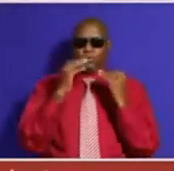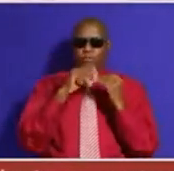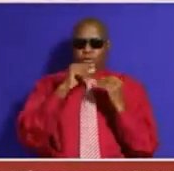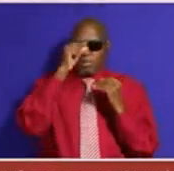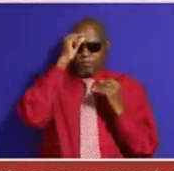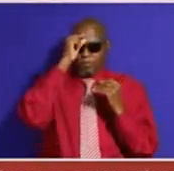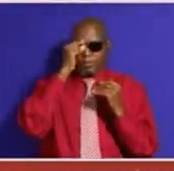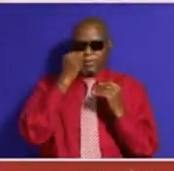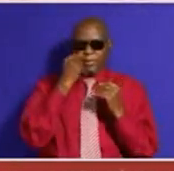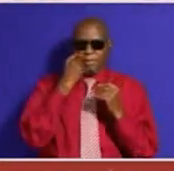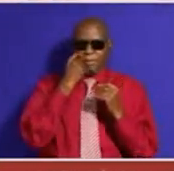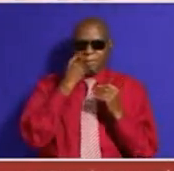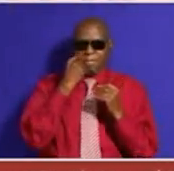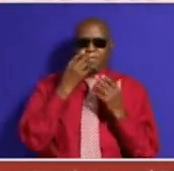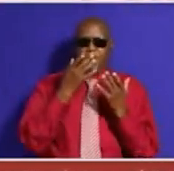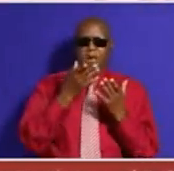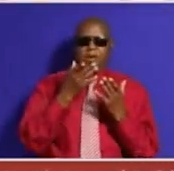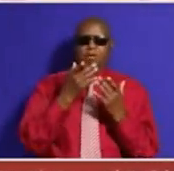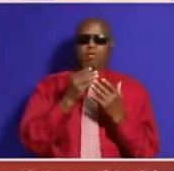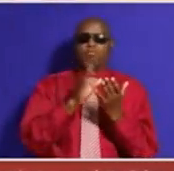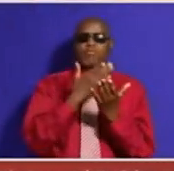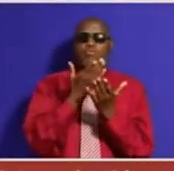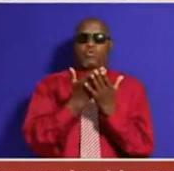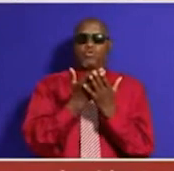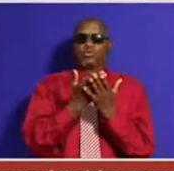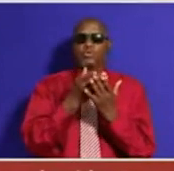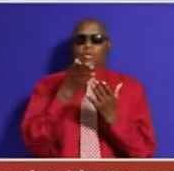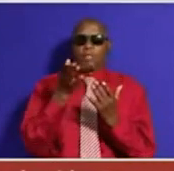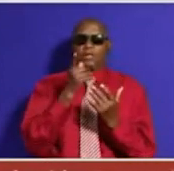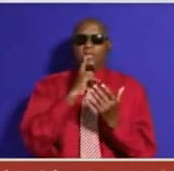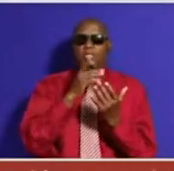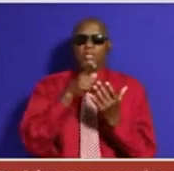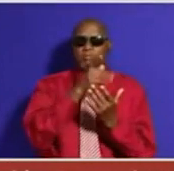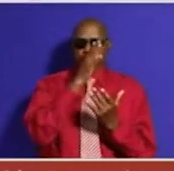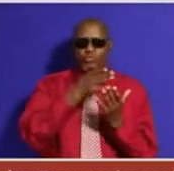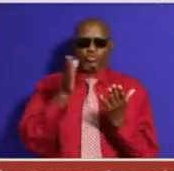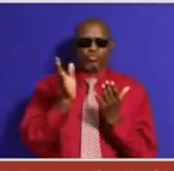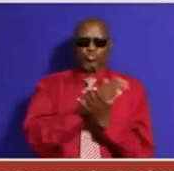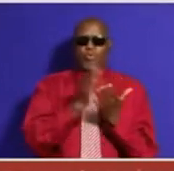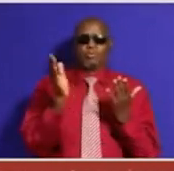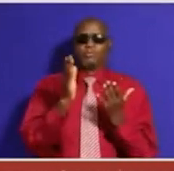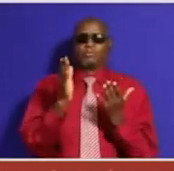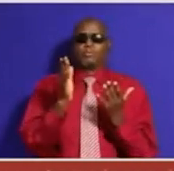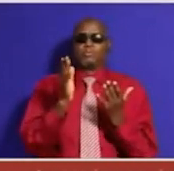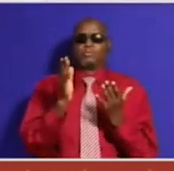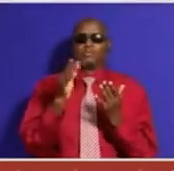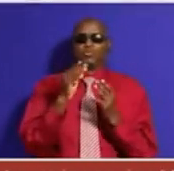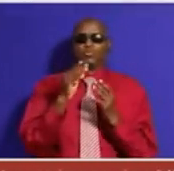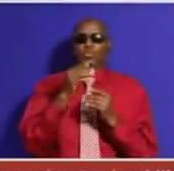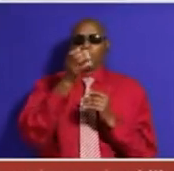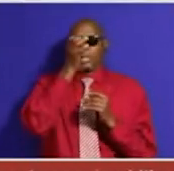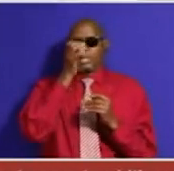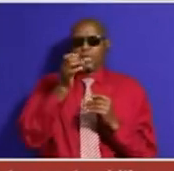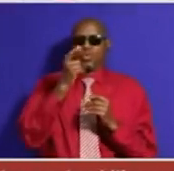sasa ombi limewasilishwa kutaka aondolewe afisini kwa madai ya kupuuza sheria zilizoainishwa